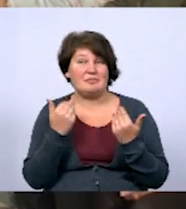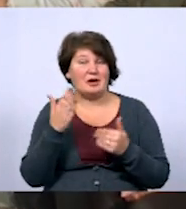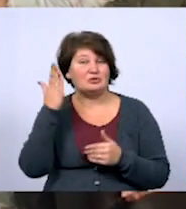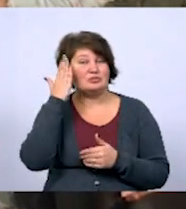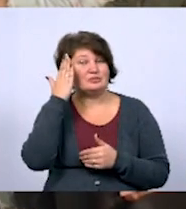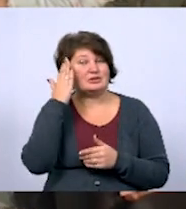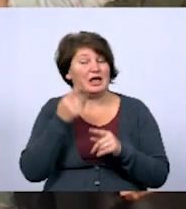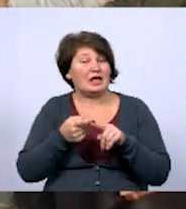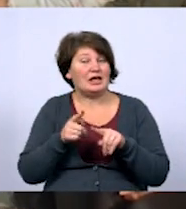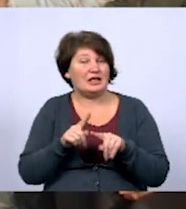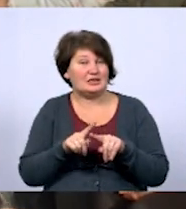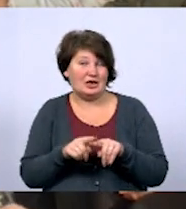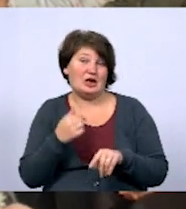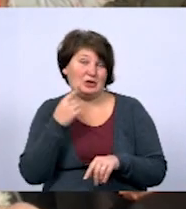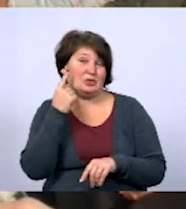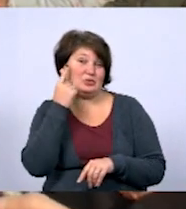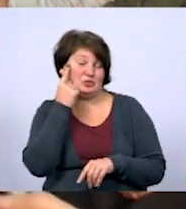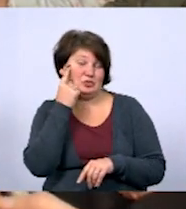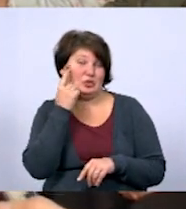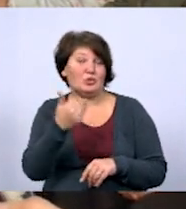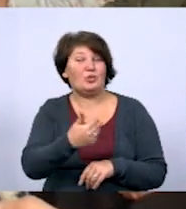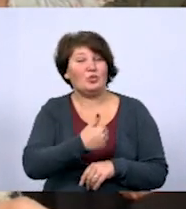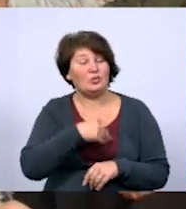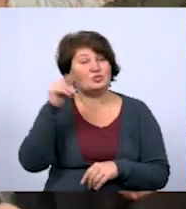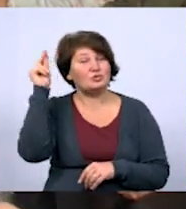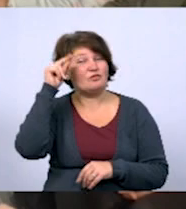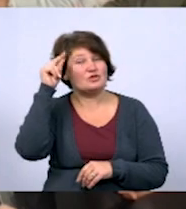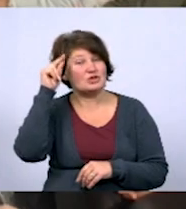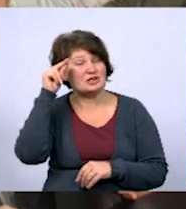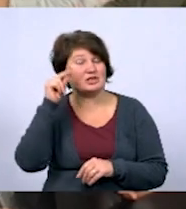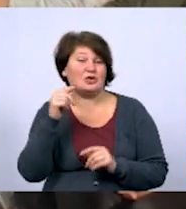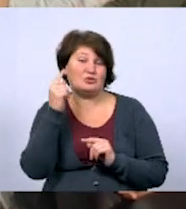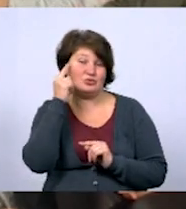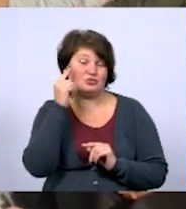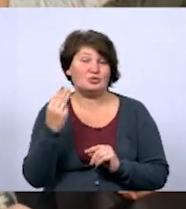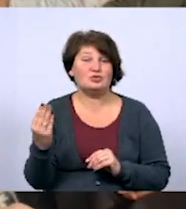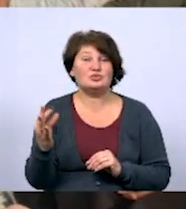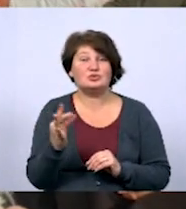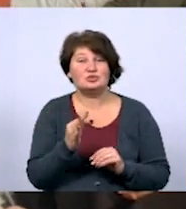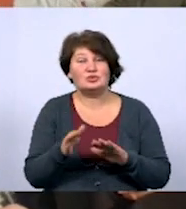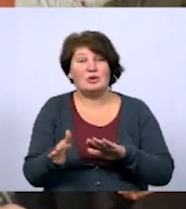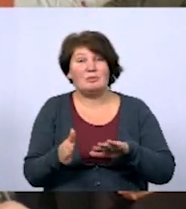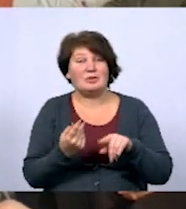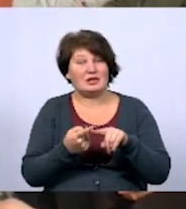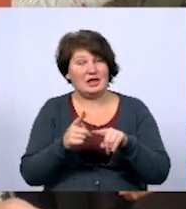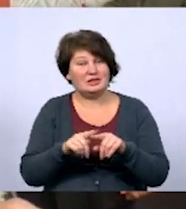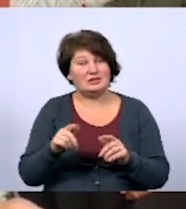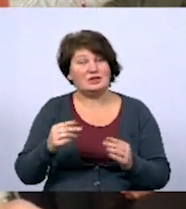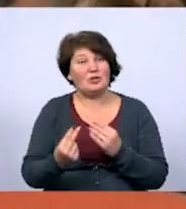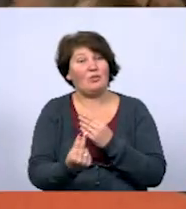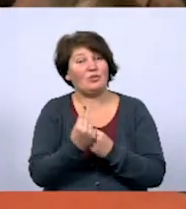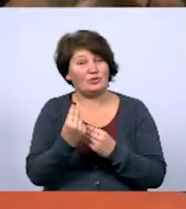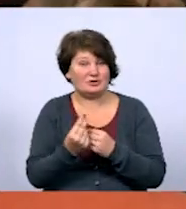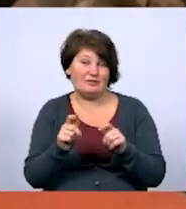для цього, я так думаю. Тому якраз хочу повчитися і думаю, що після цих курсів якраз відкрию щось